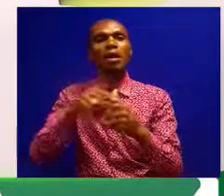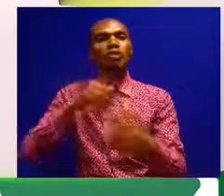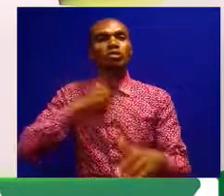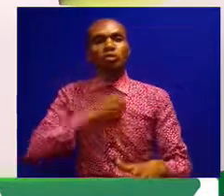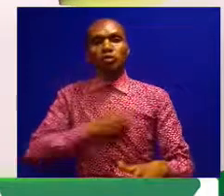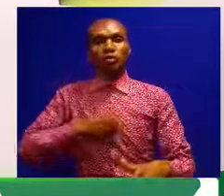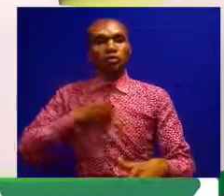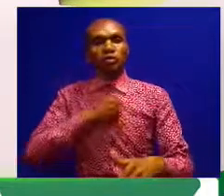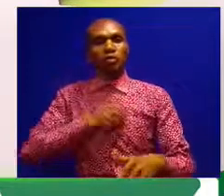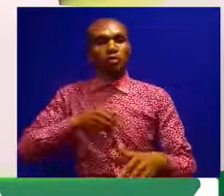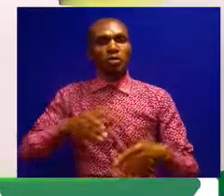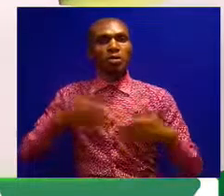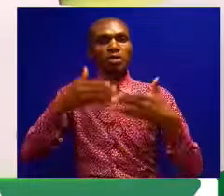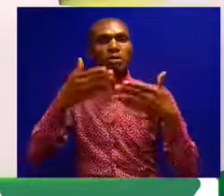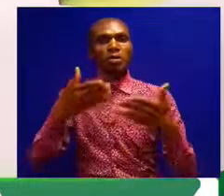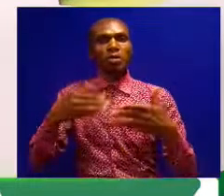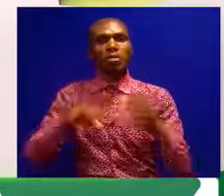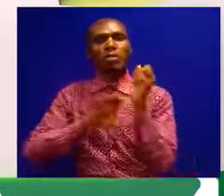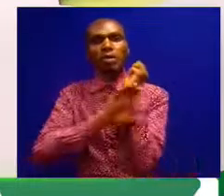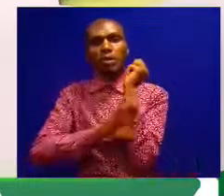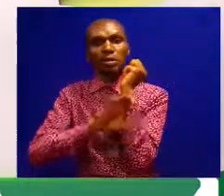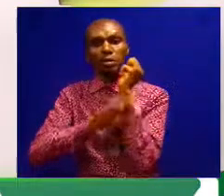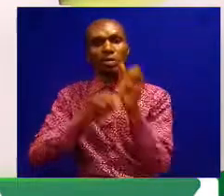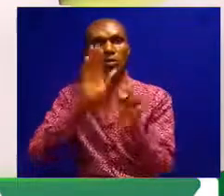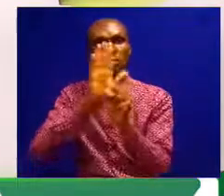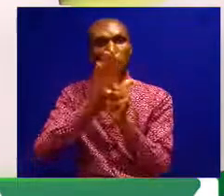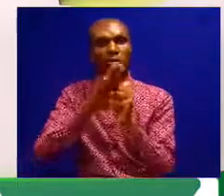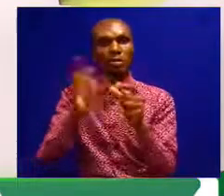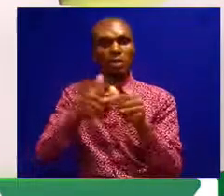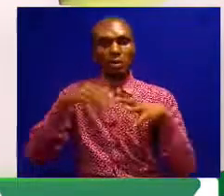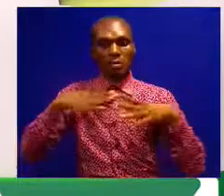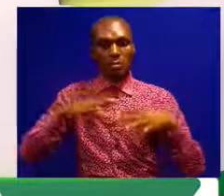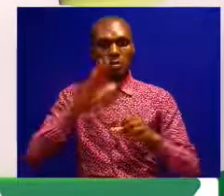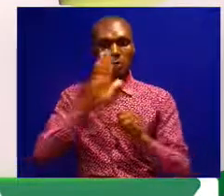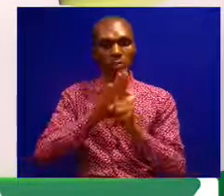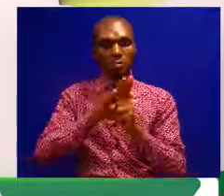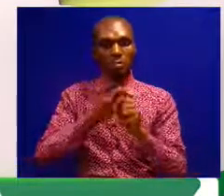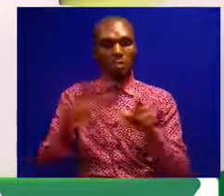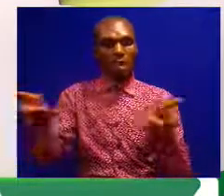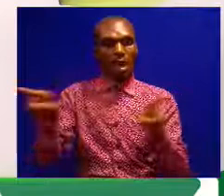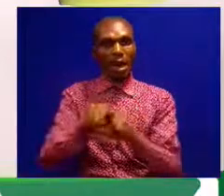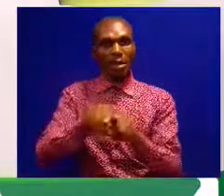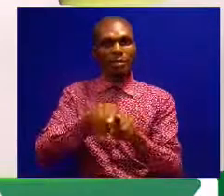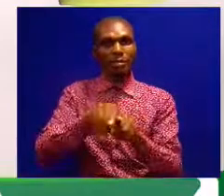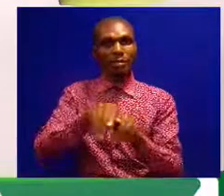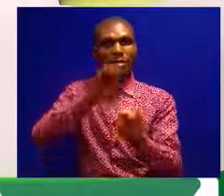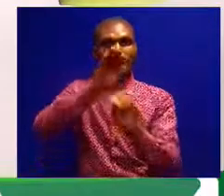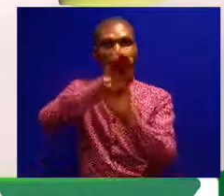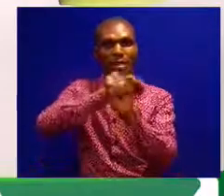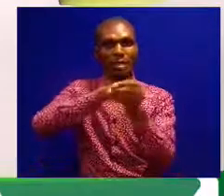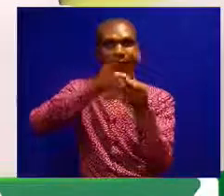kurue wakurua se chinse au au na boigo abantu au au wana na intubu negetase ni kia Ndizi TV ni koto kurue ngore ya